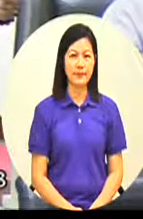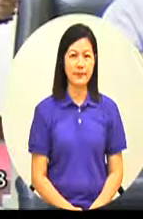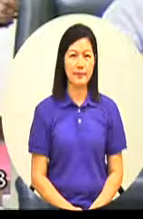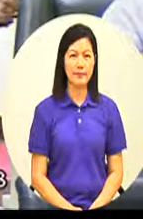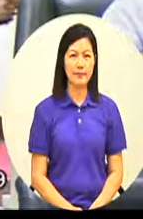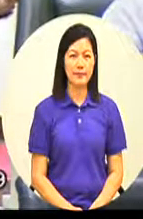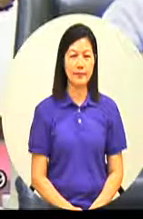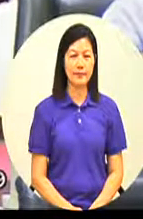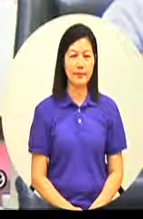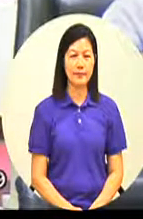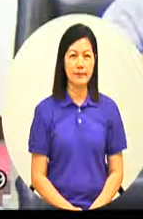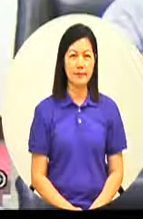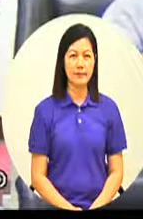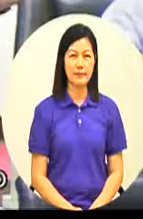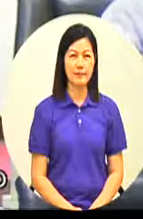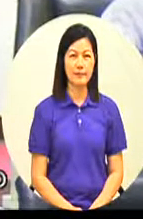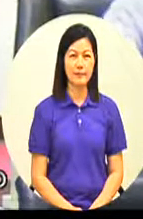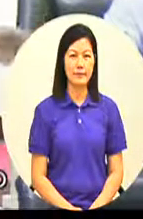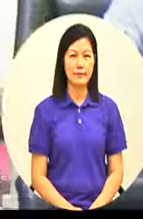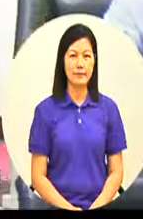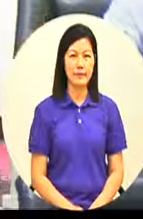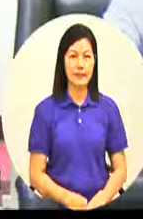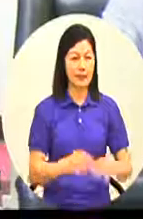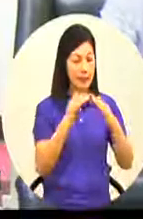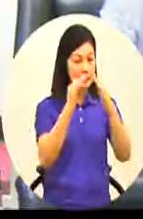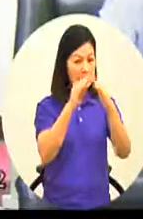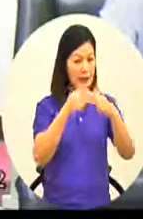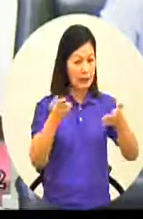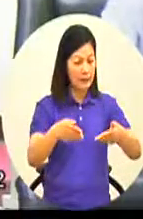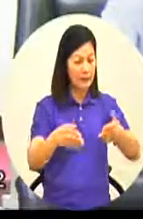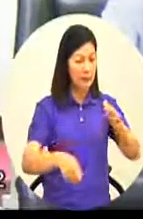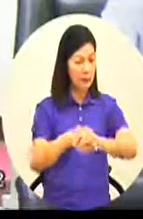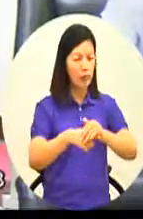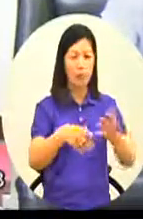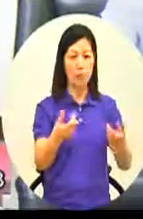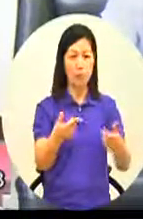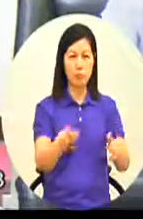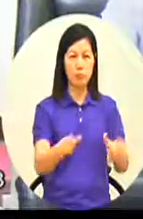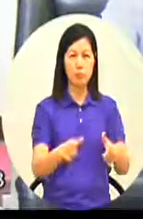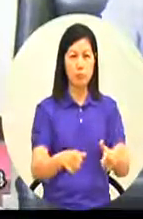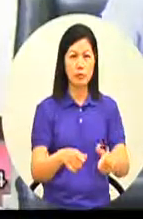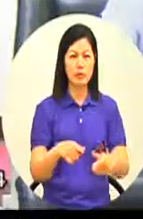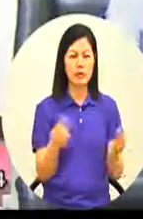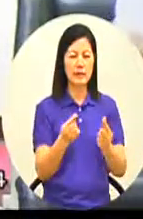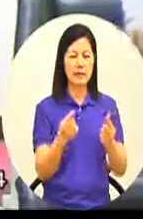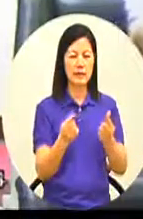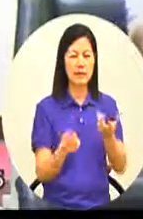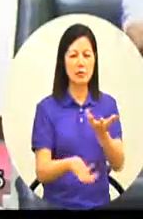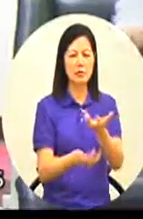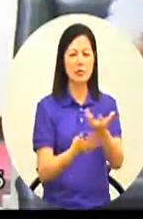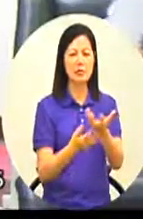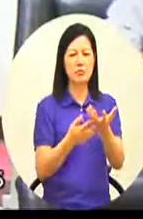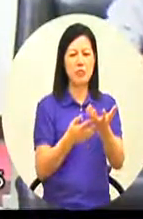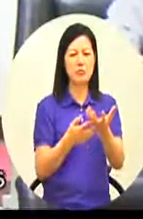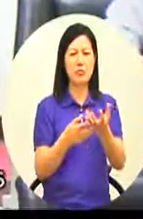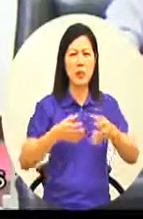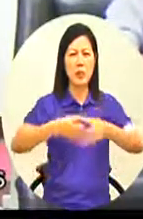他没有是，伊毋是为违章啥物都不是，他为一个假租房迄个抽烟机安尼一个事件而